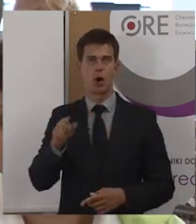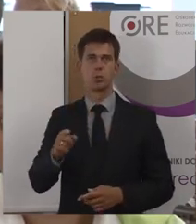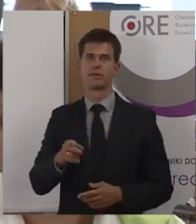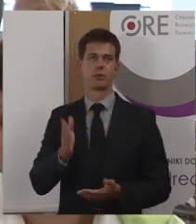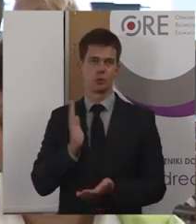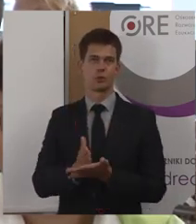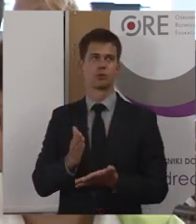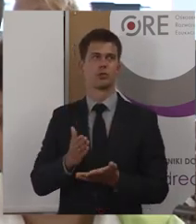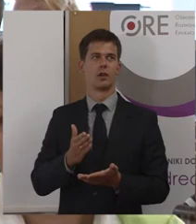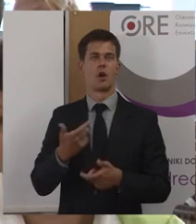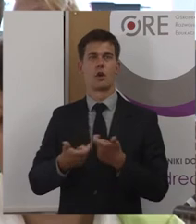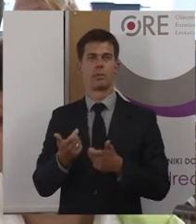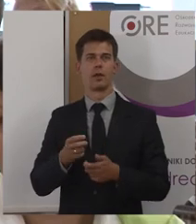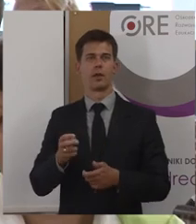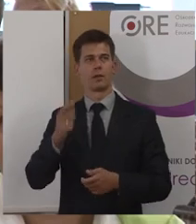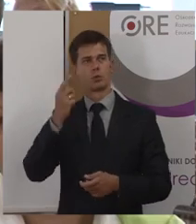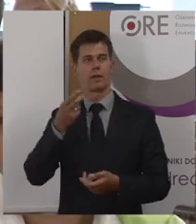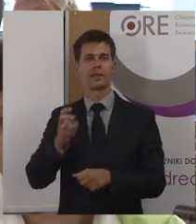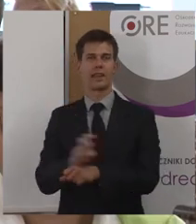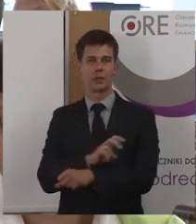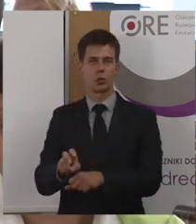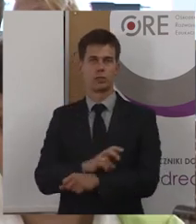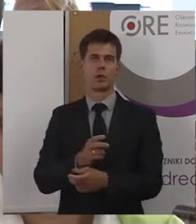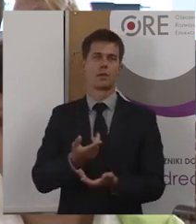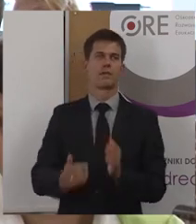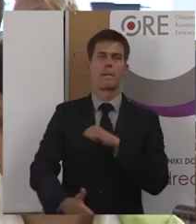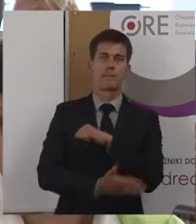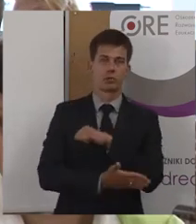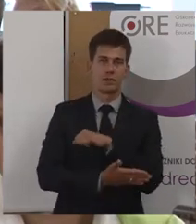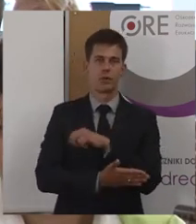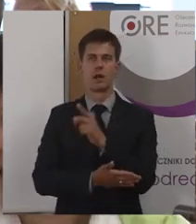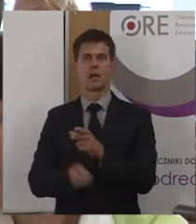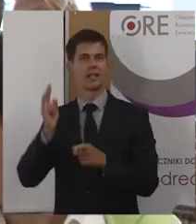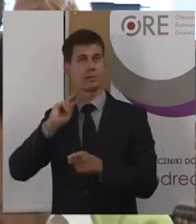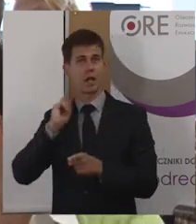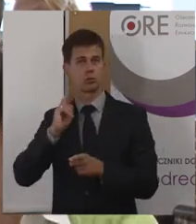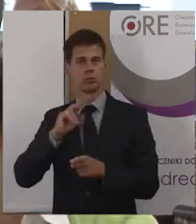pierwszej technikum, które przyszły całą podstawówkę, całe gimnazjum, nie umieją czytać ani pisać.